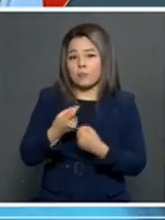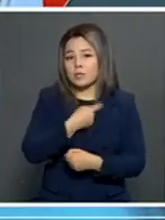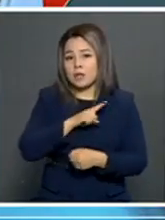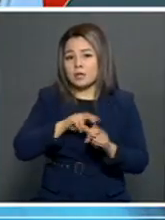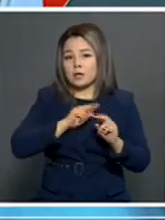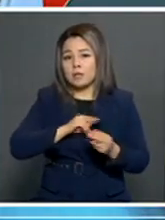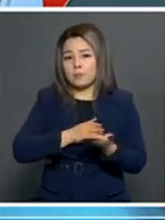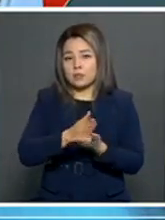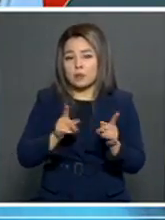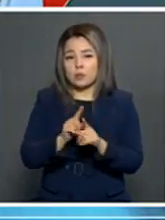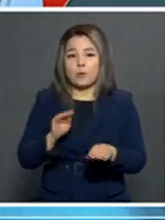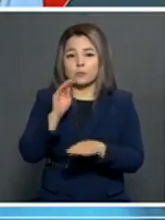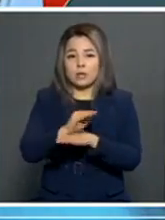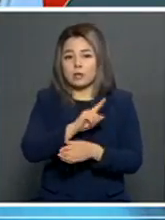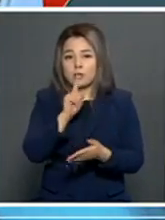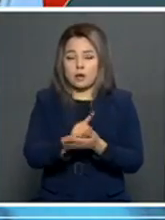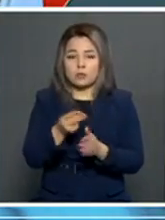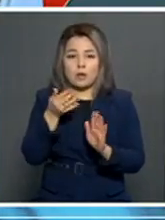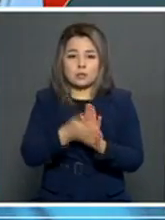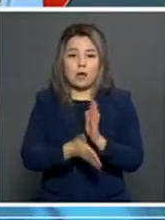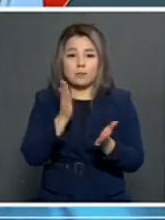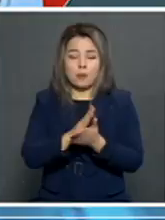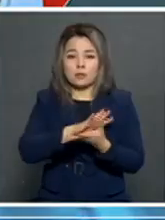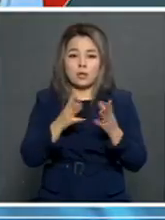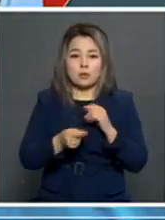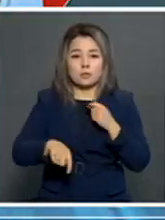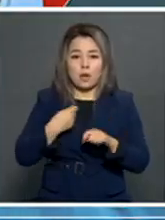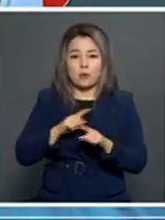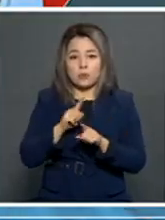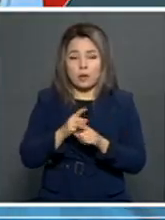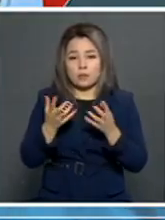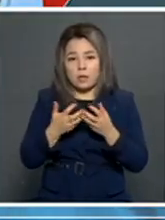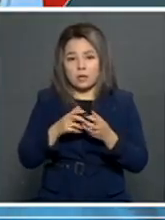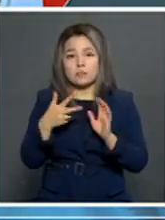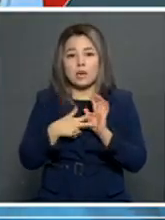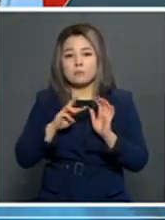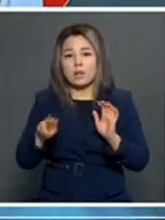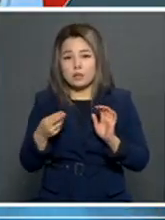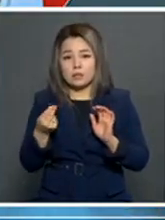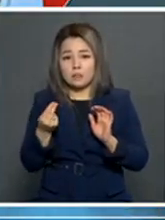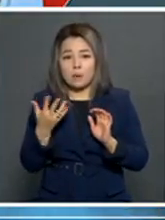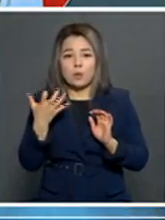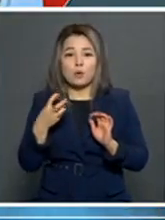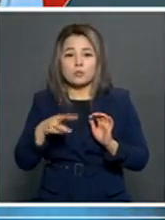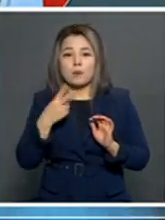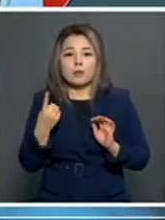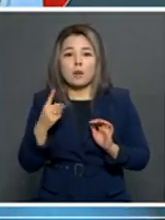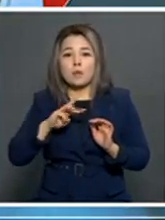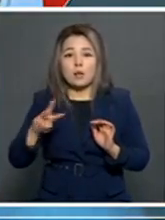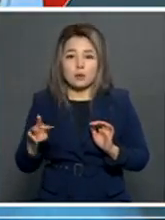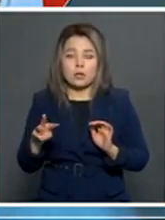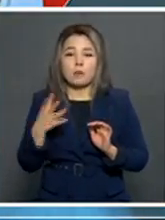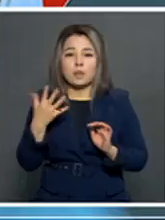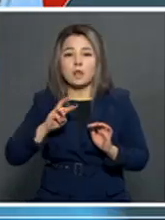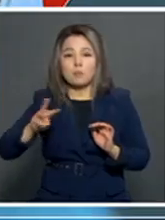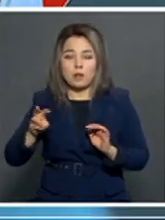медициналық қызметкерлерге үстемақы төлеуге жұмсалған. Шығындарды тәпсірлеп берсек, 8 миллиард теңгенің 531 миллионы 5 миллион